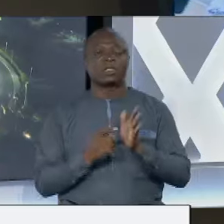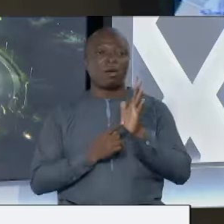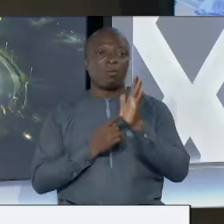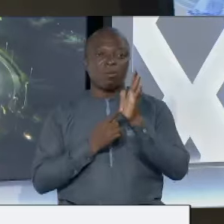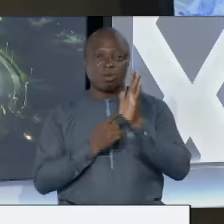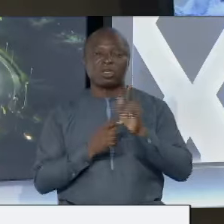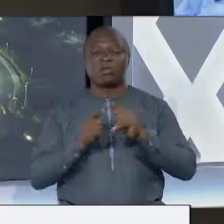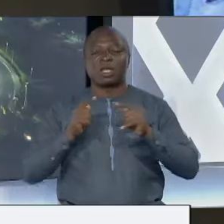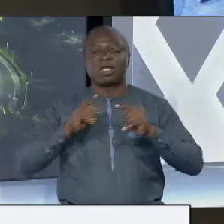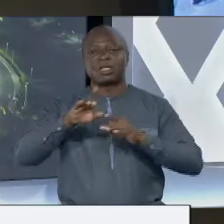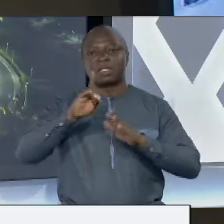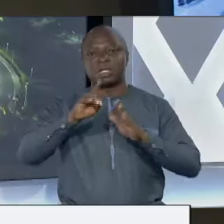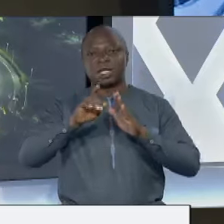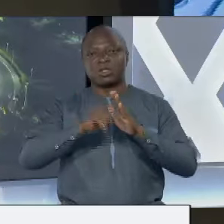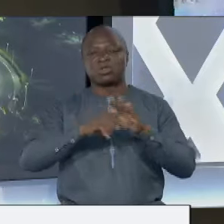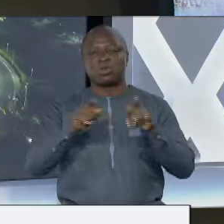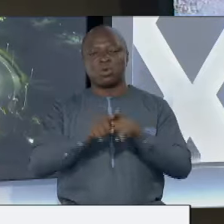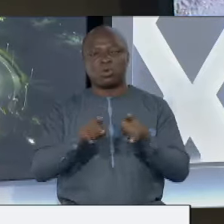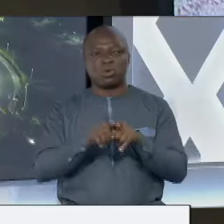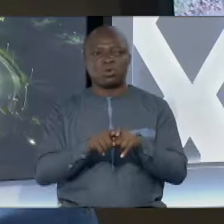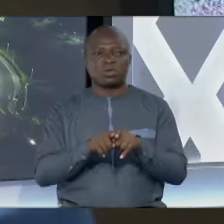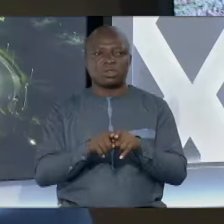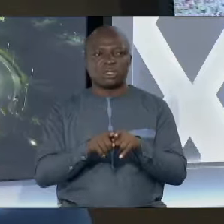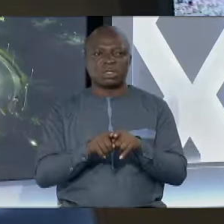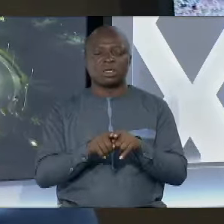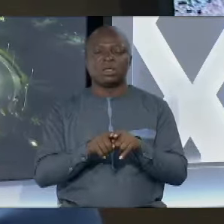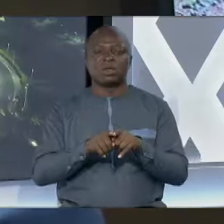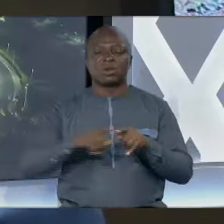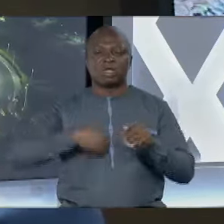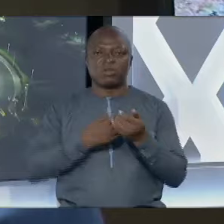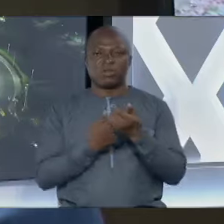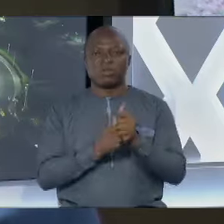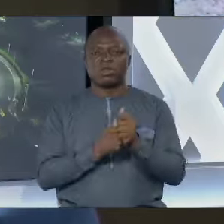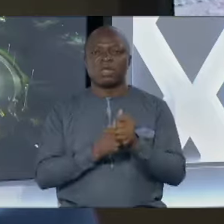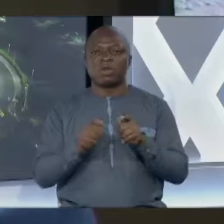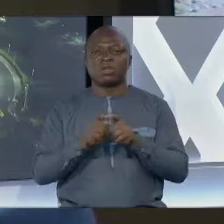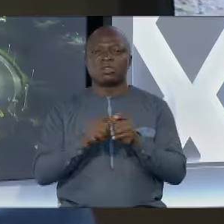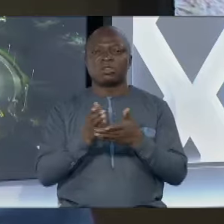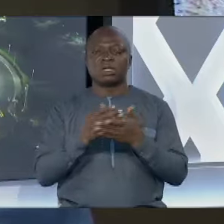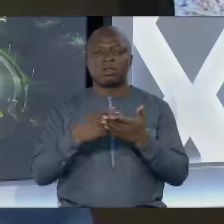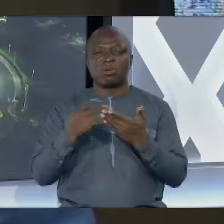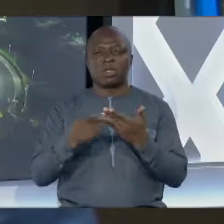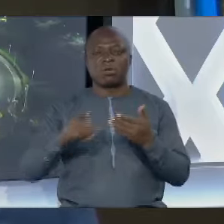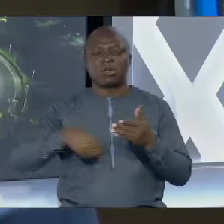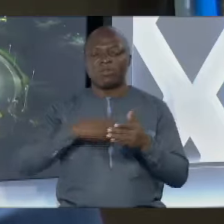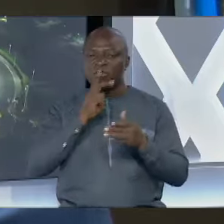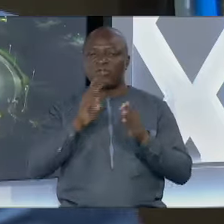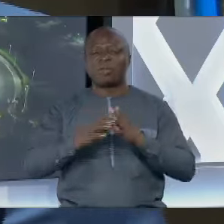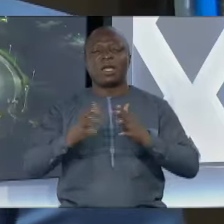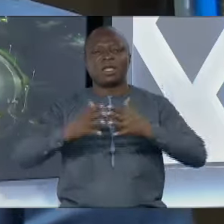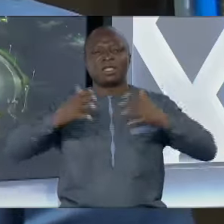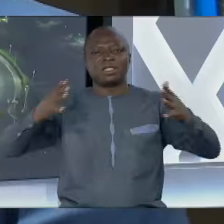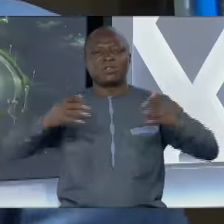une des plus grandes délégations d'ailleurs donc du forum. Et au niveau des B2J, on a vraiment intensifié le programme de manière à ce